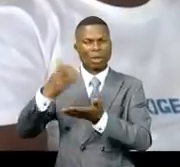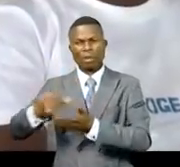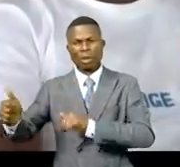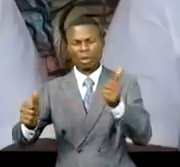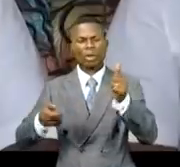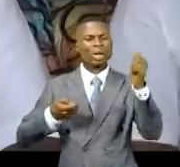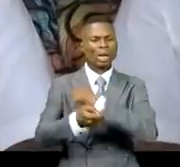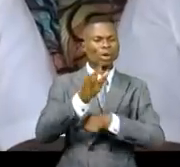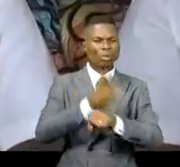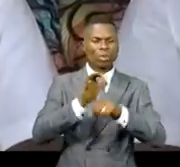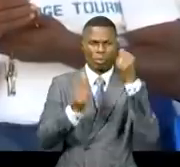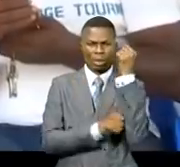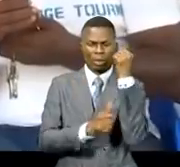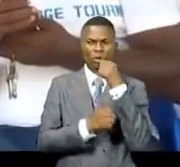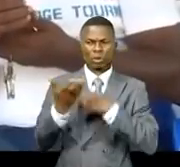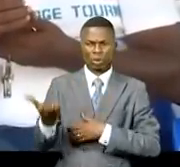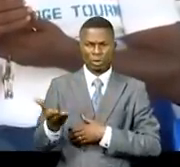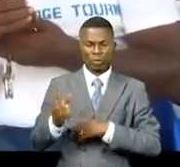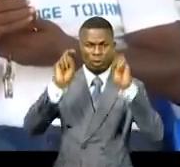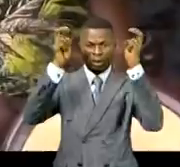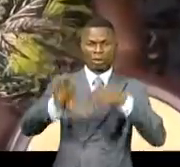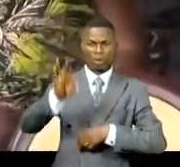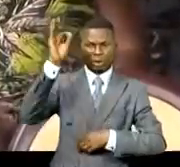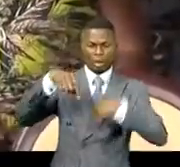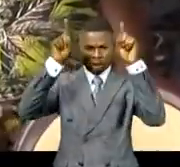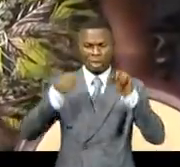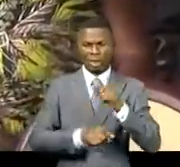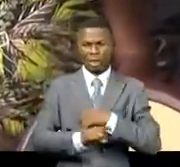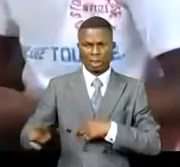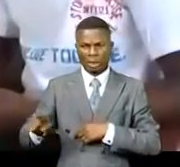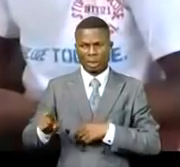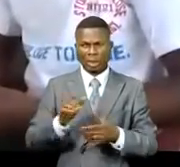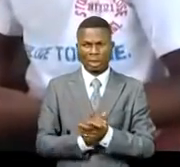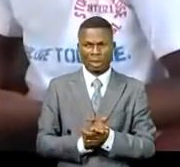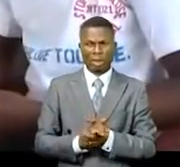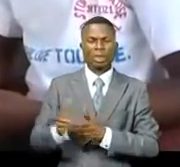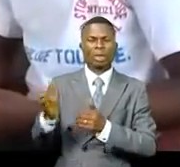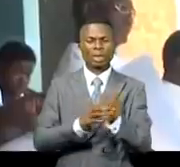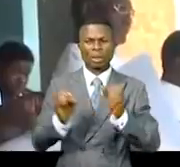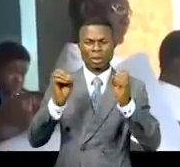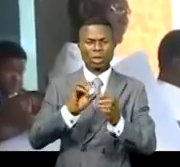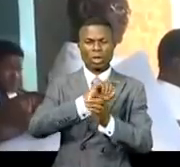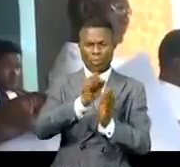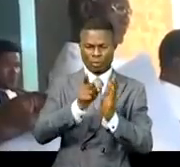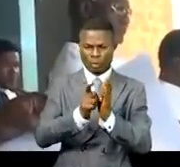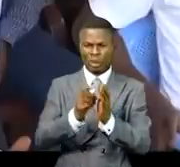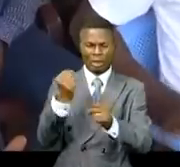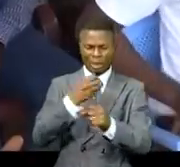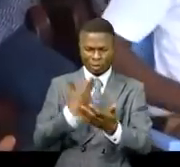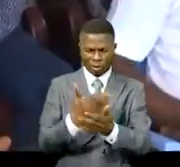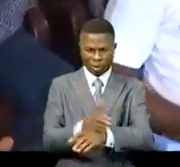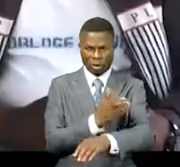tué plusieurs personnes. Le thème choisi pour cette année est « L'horloge tourne ». Nous devons réduire les caps de